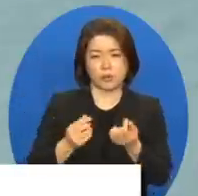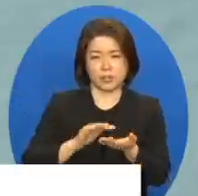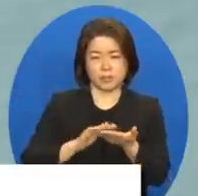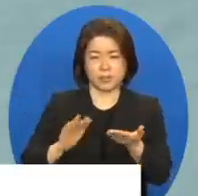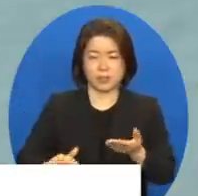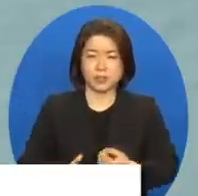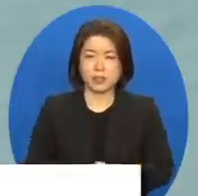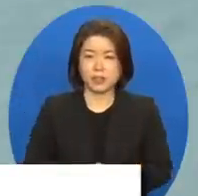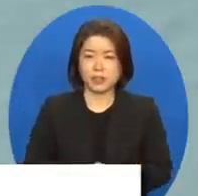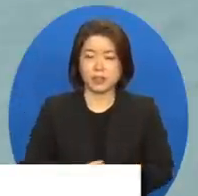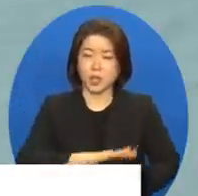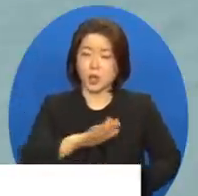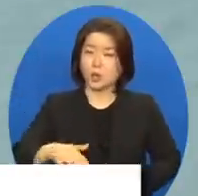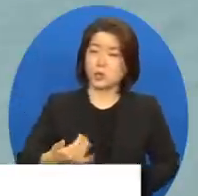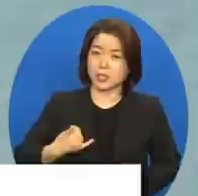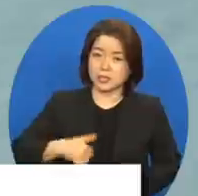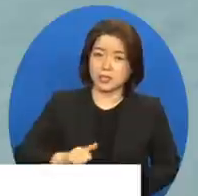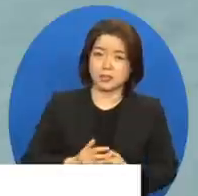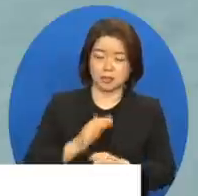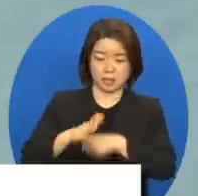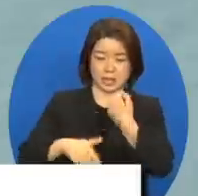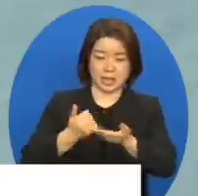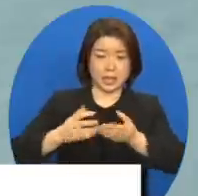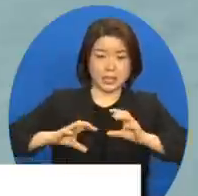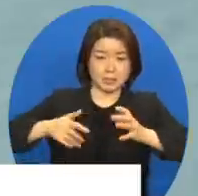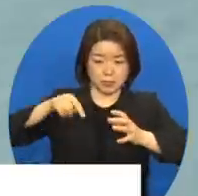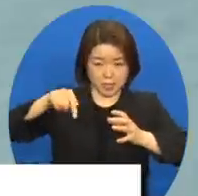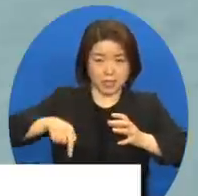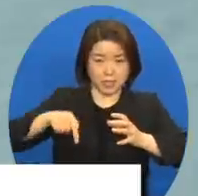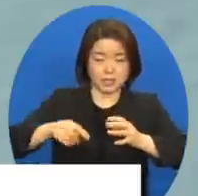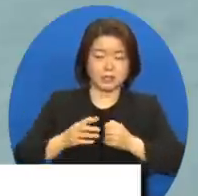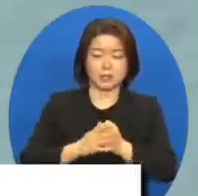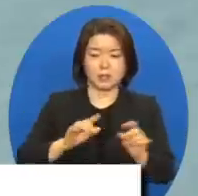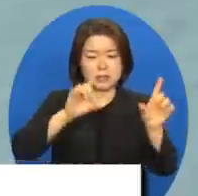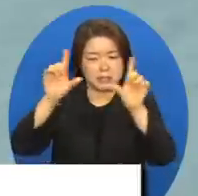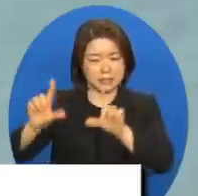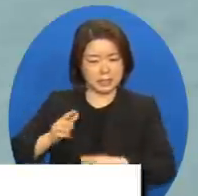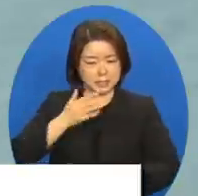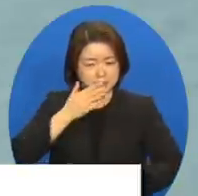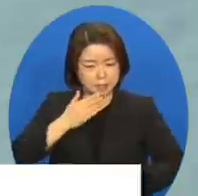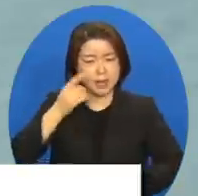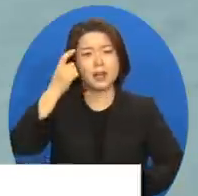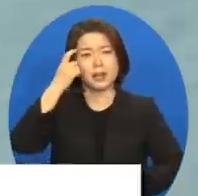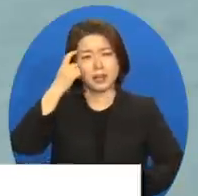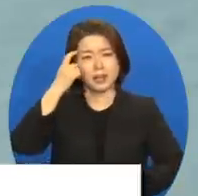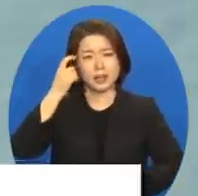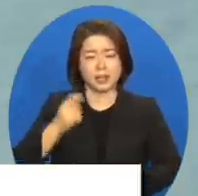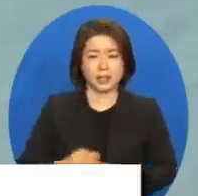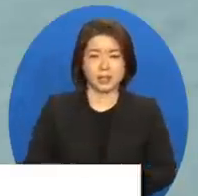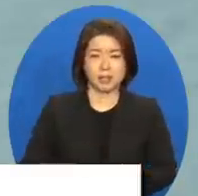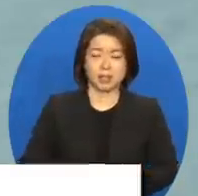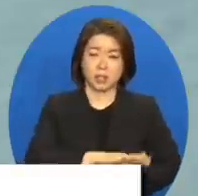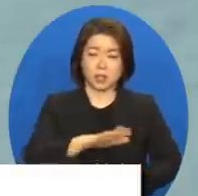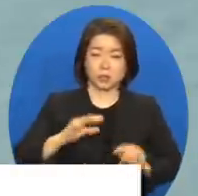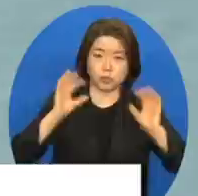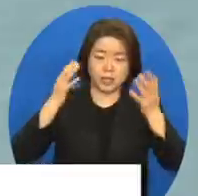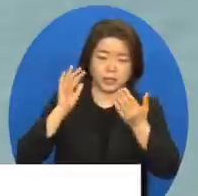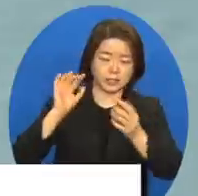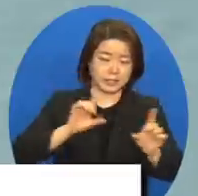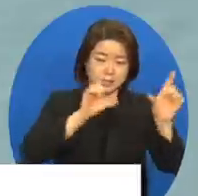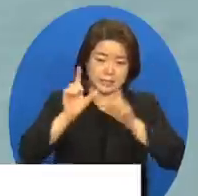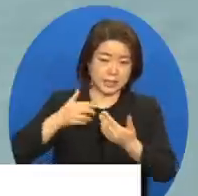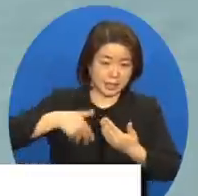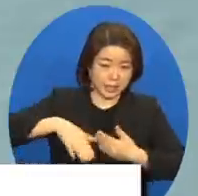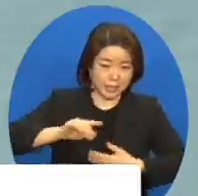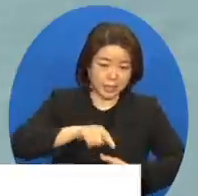우리 자녀들이 하나님의 나라에서의 삶을 사느냐 하는 겁니다. 우리 아이들이 살아갈 이